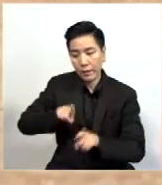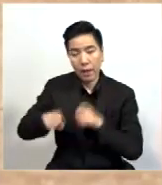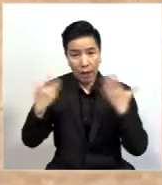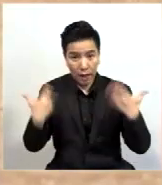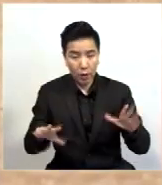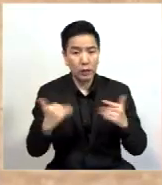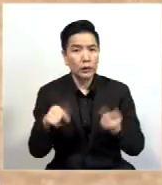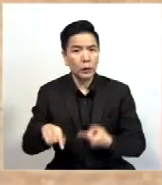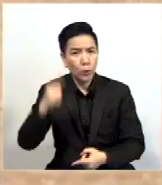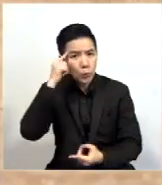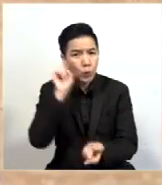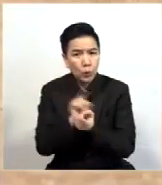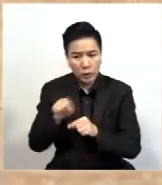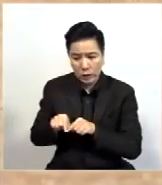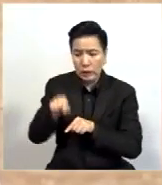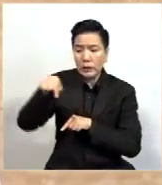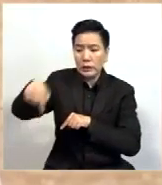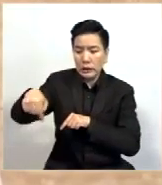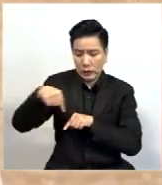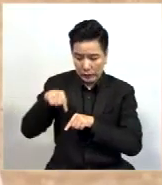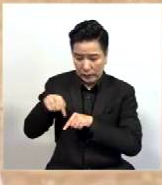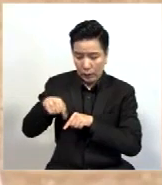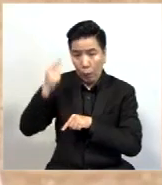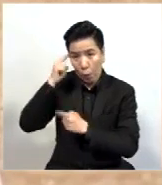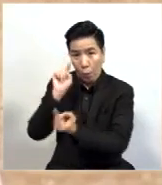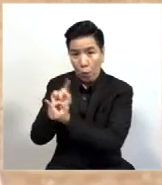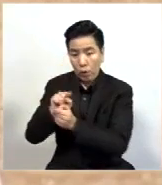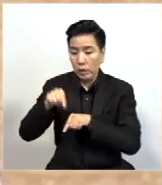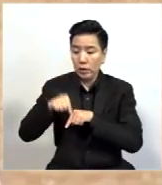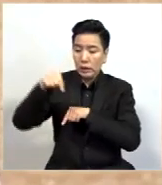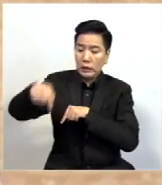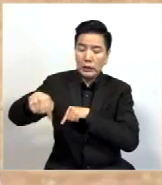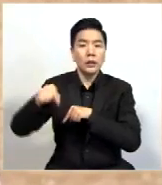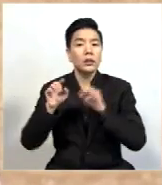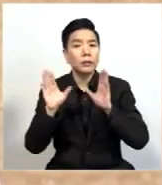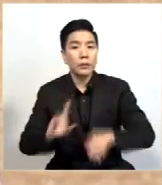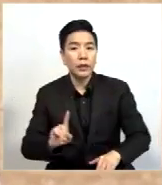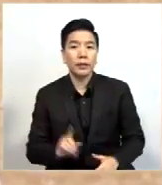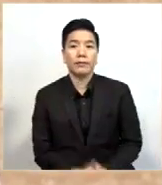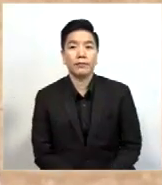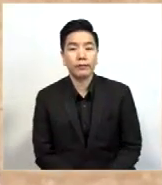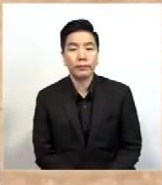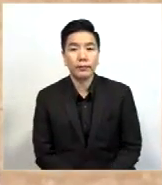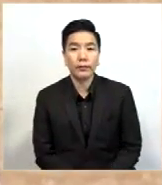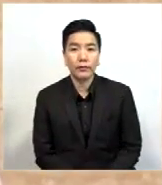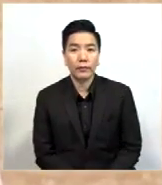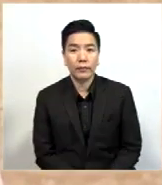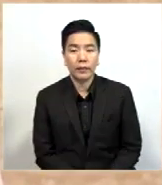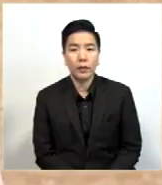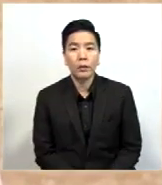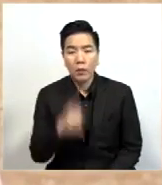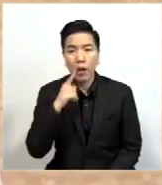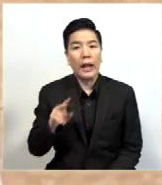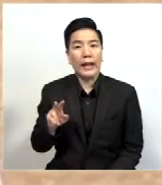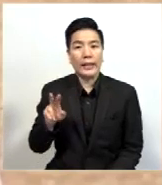นสอนสุรีอย่างไรนะครับก็ปรากฏว่าได้ไปกันนัดเจ